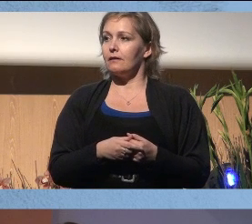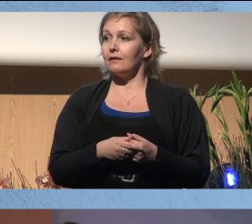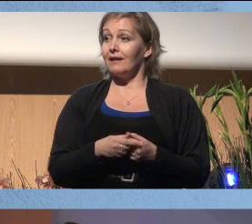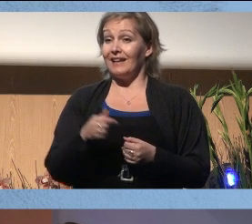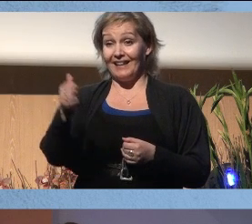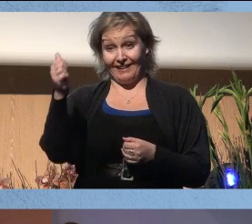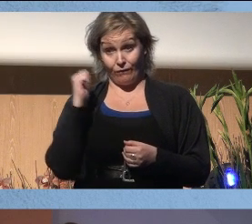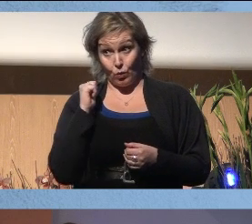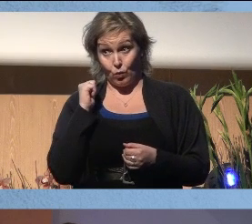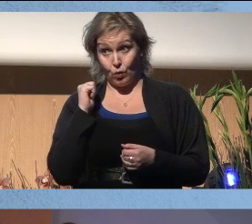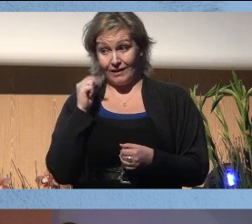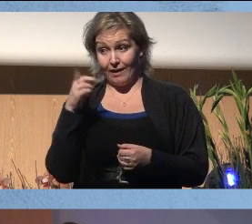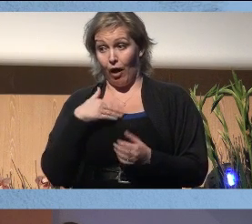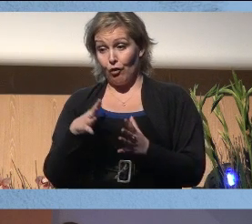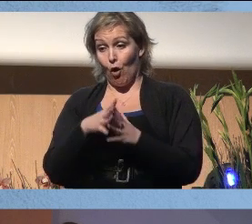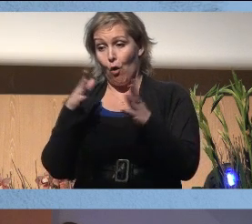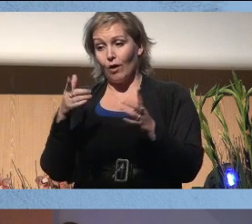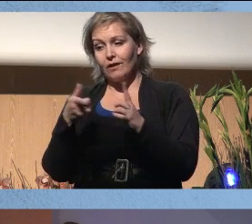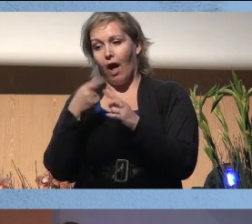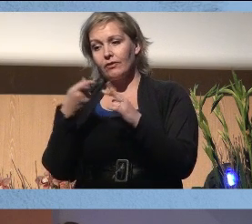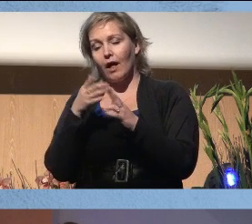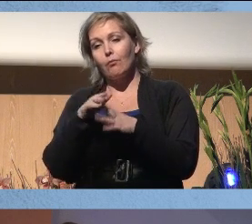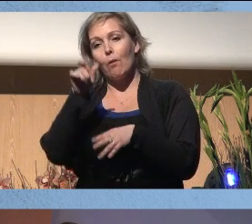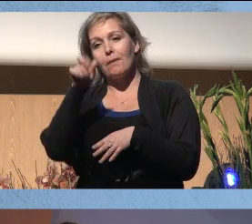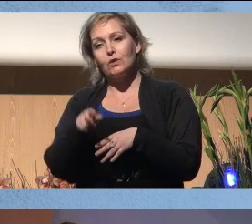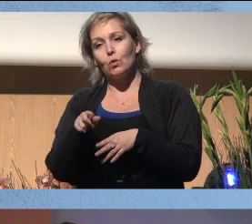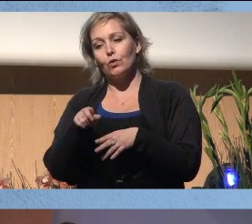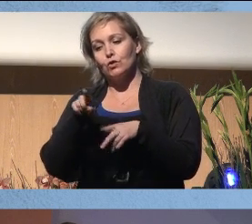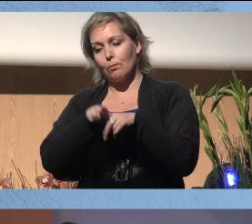I fjor hadde de økt antallet på